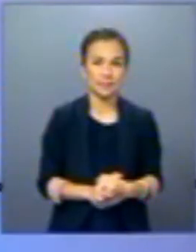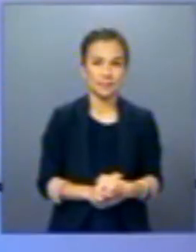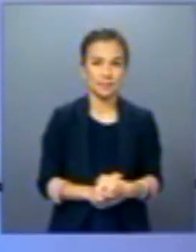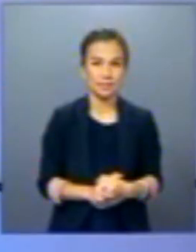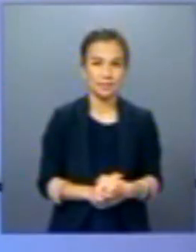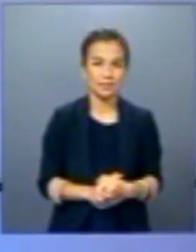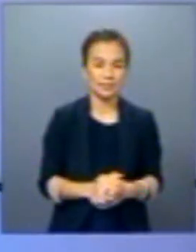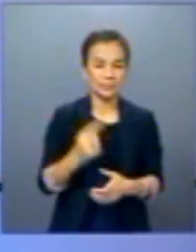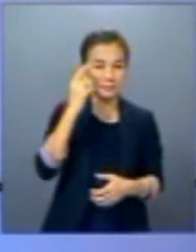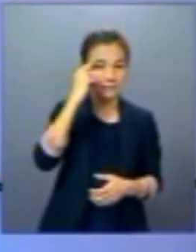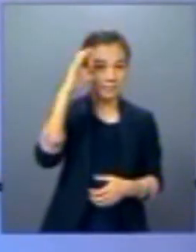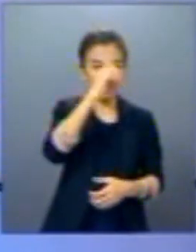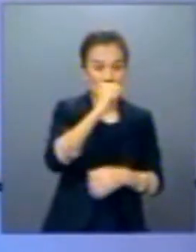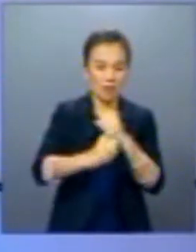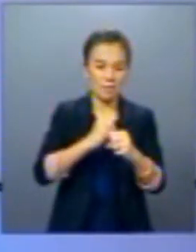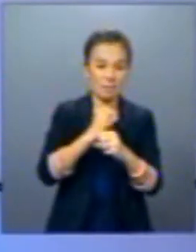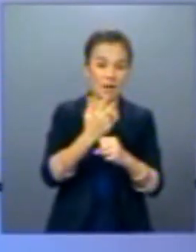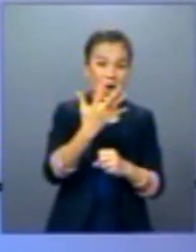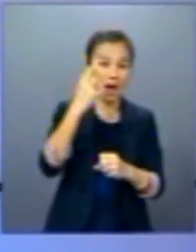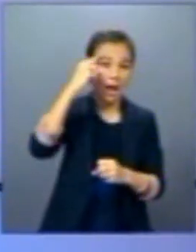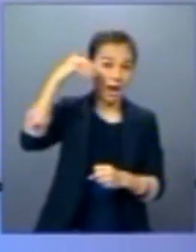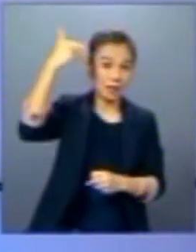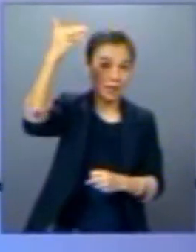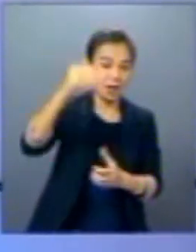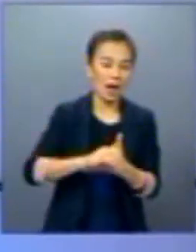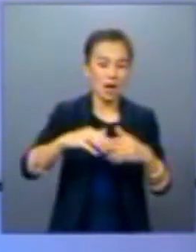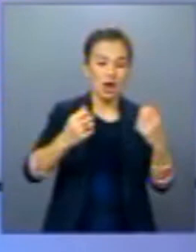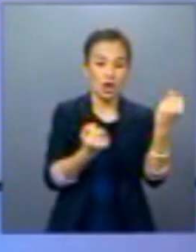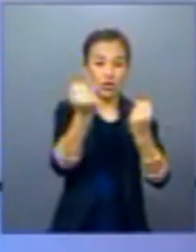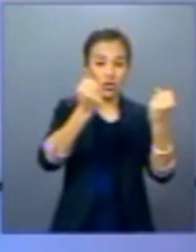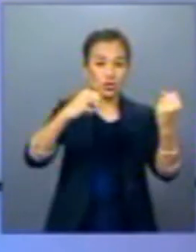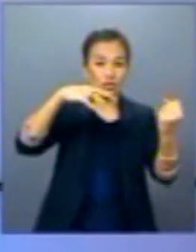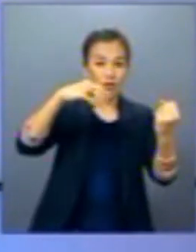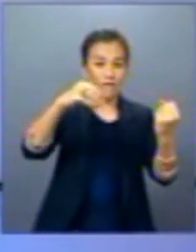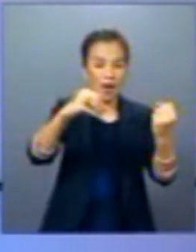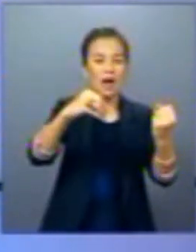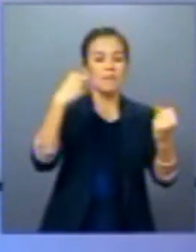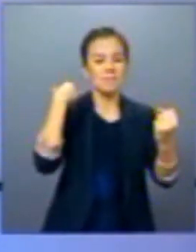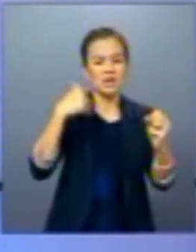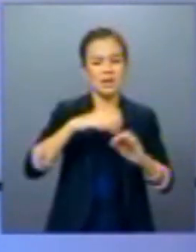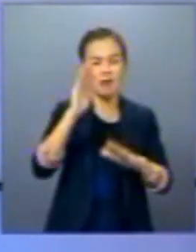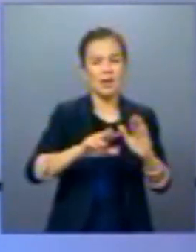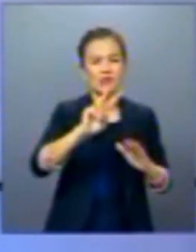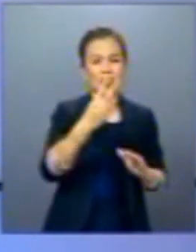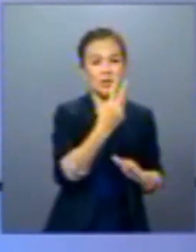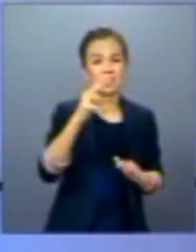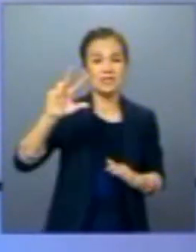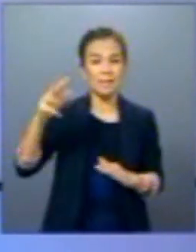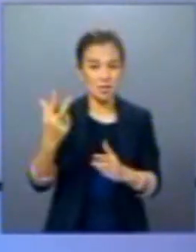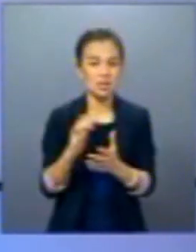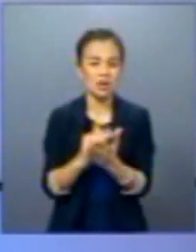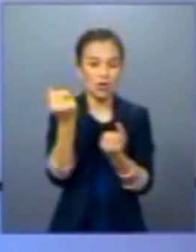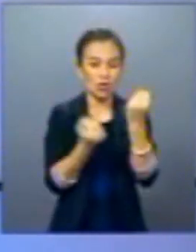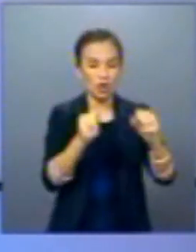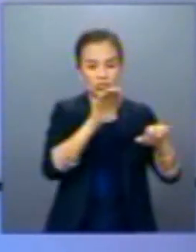คาดการณ์นะคะว่าในช่วง5ปีข้างหน้าจะมีรถยนต์ไฟฟ้าใช้ในประเทศประมาณ 20,000 ถึง 30,000 คันแล้วก็จะเกิดการลงทุนของภาคเอกชน